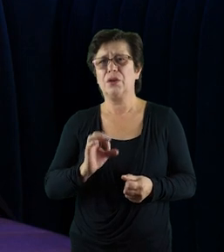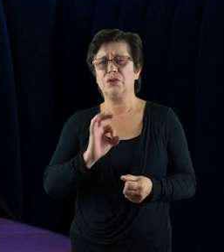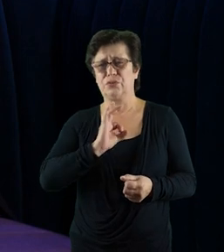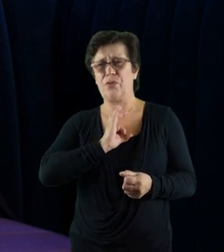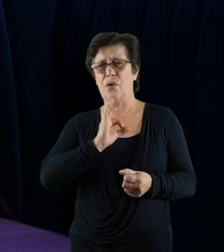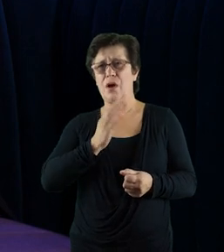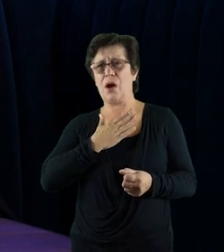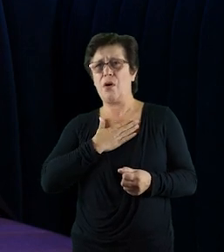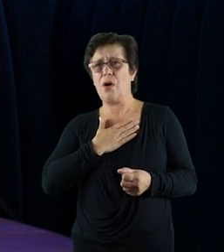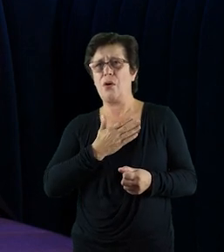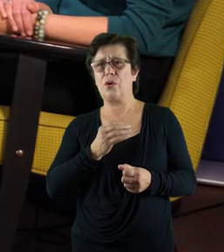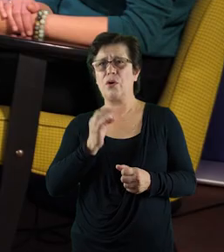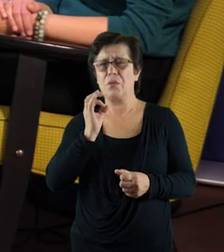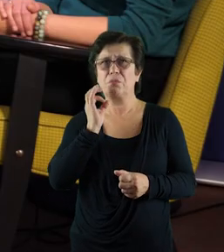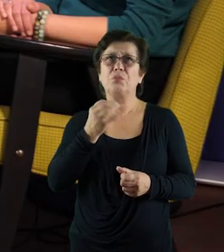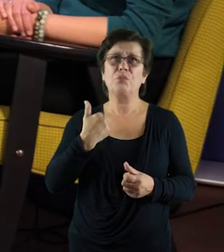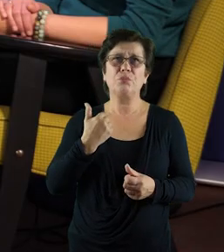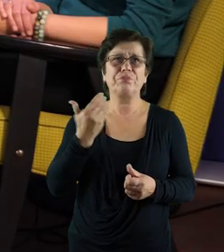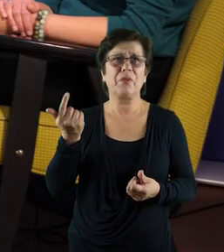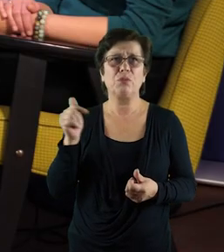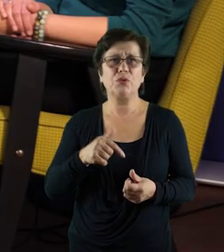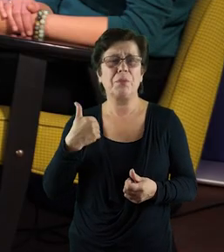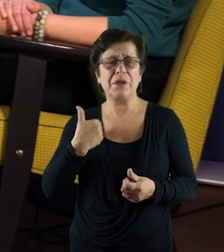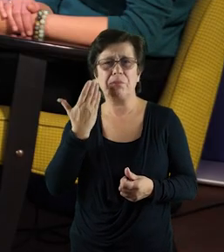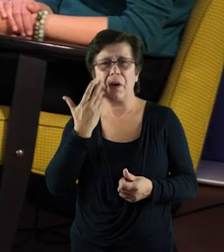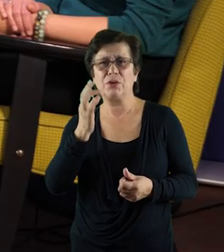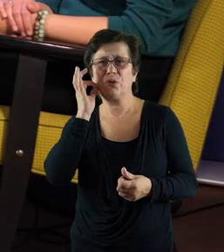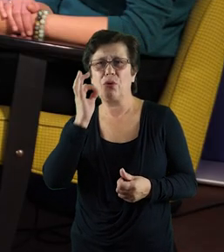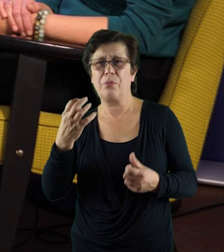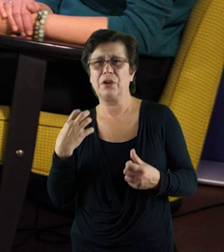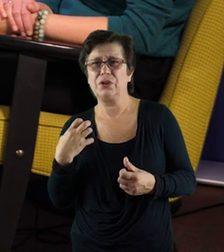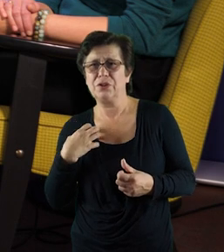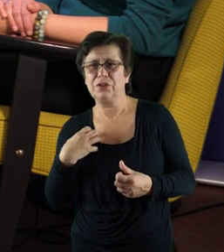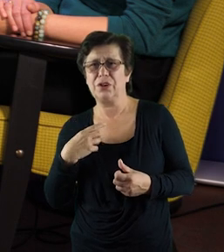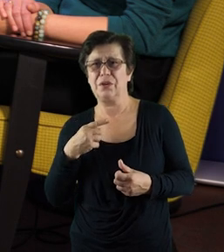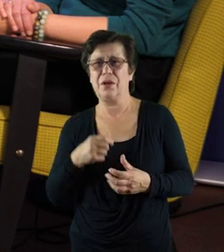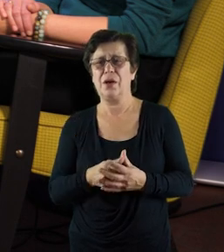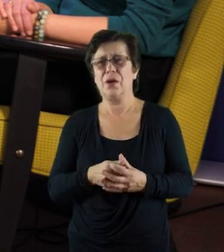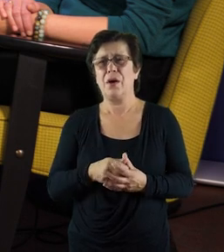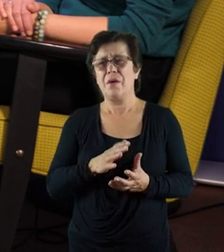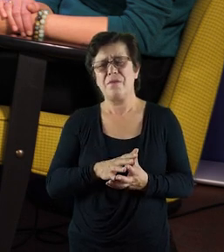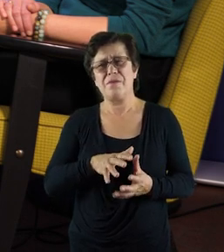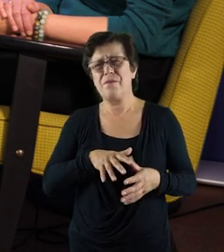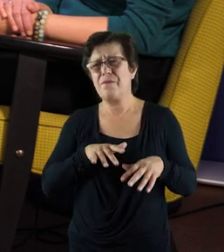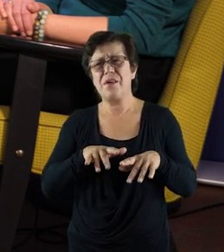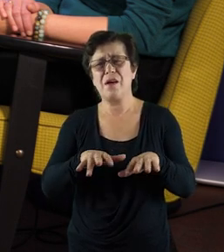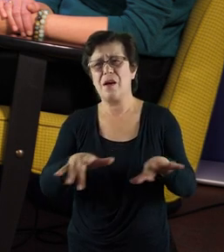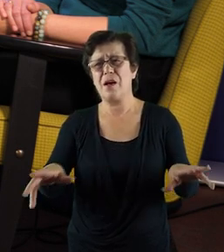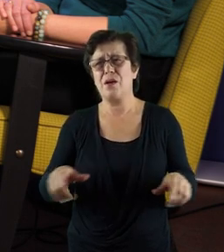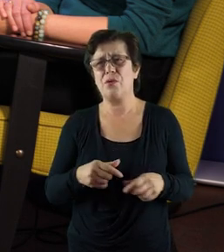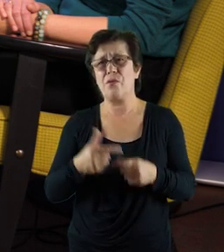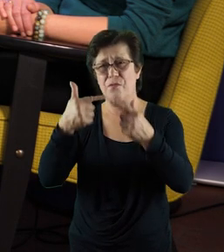swojego estetycznego ideału i mam wrażenie, że w zadziwiająco wielu wierszach mu się